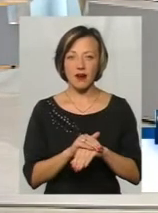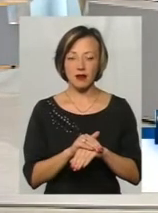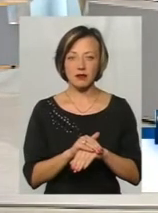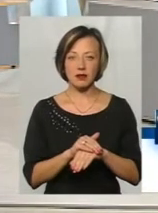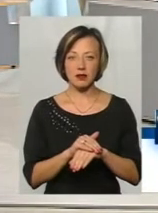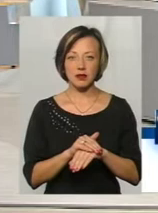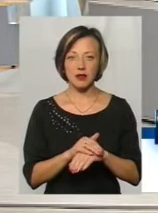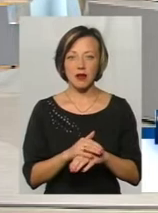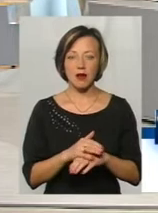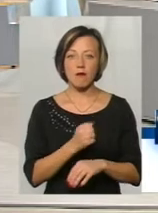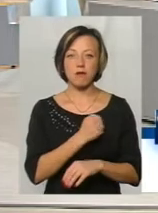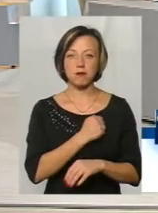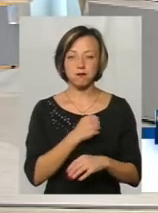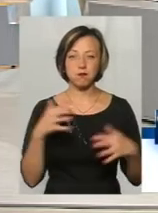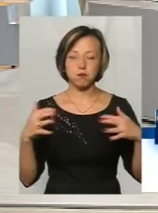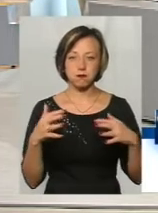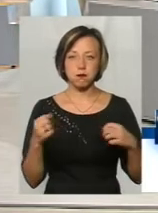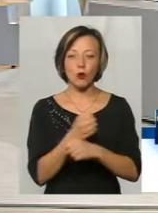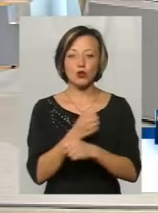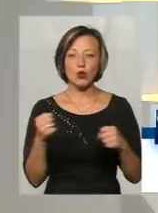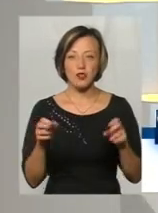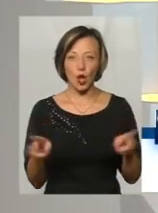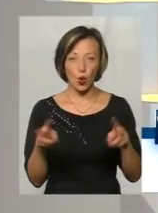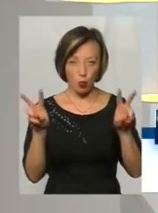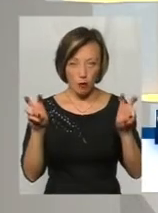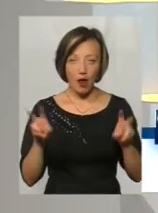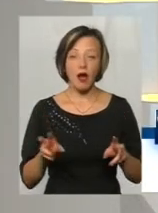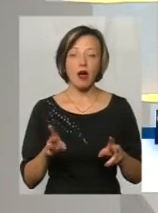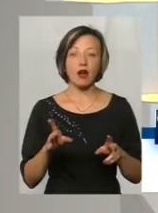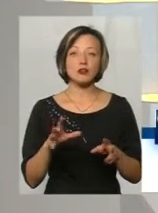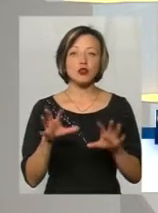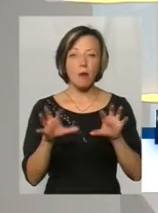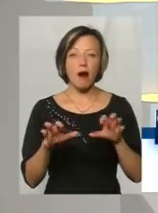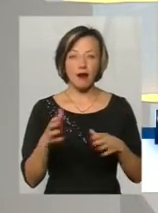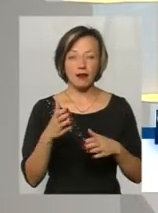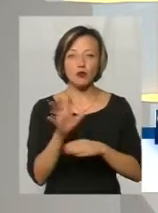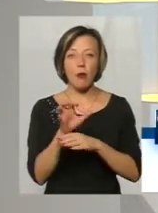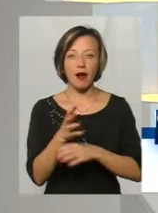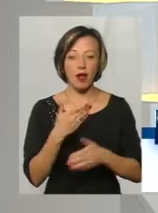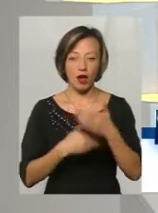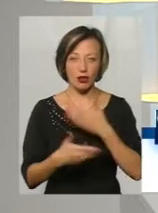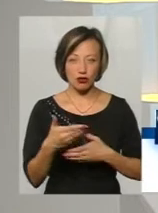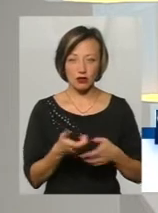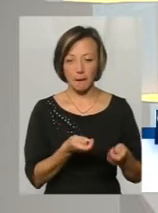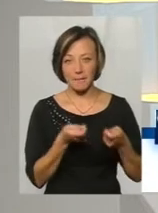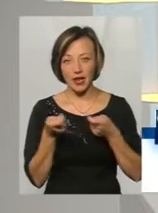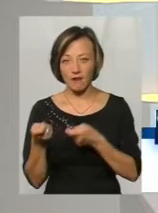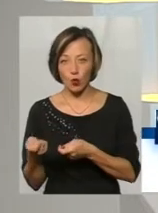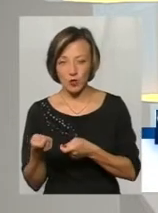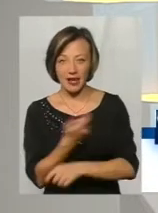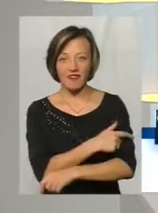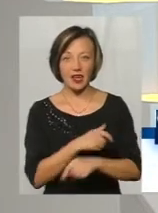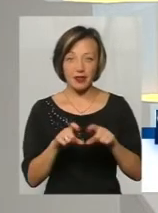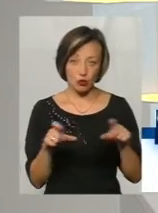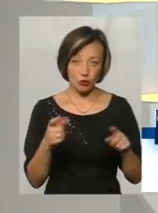того, що в нас є бойцовські клуби, де собаки калічаться, їх знову ж таки привозять в ветеринарну клініку.